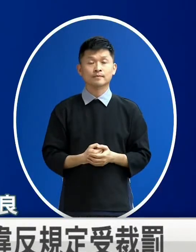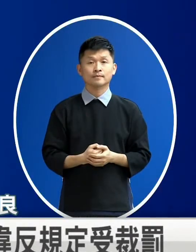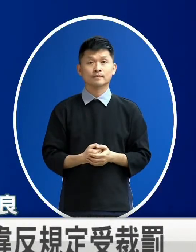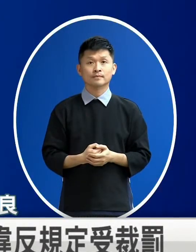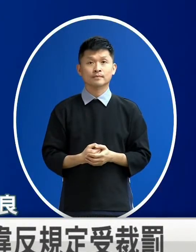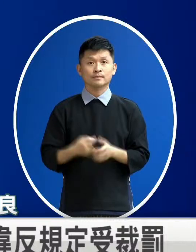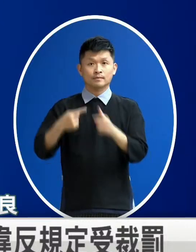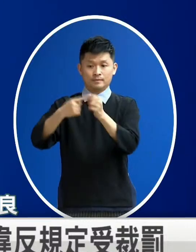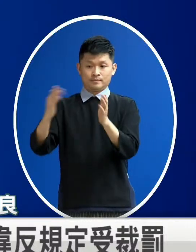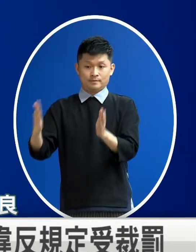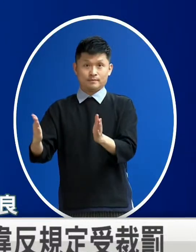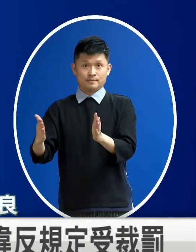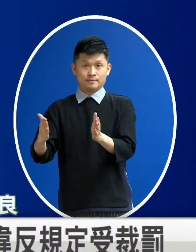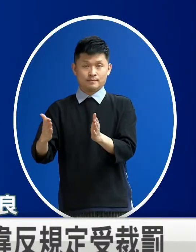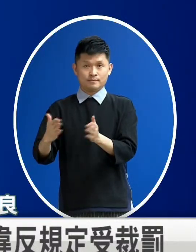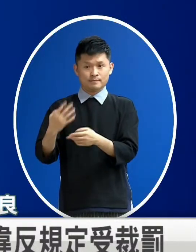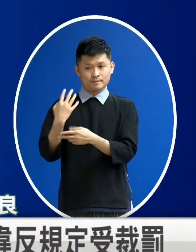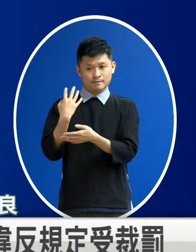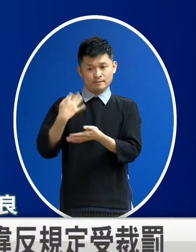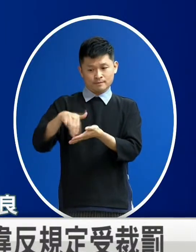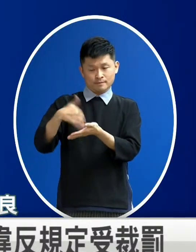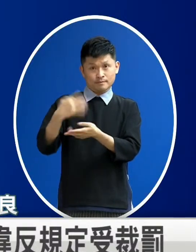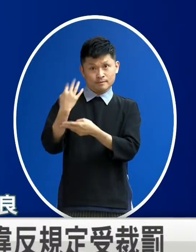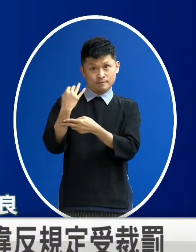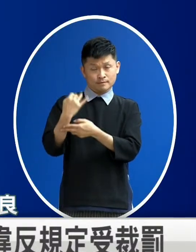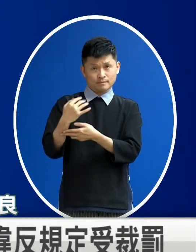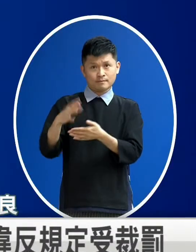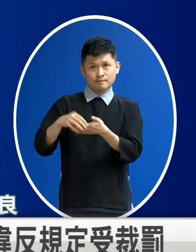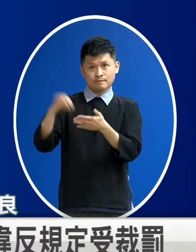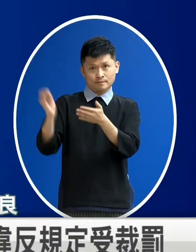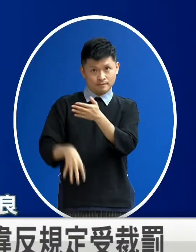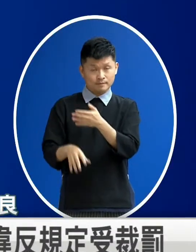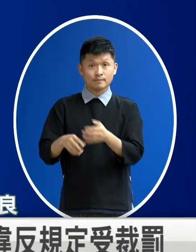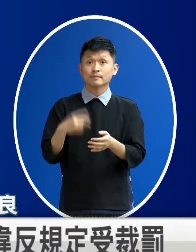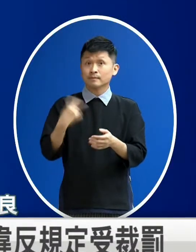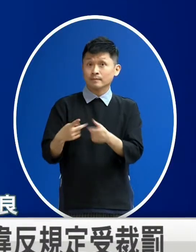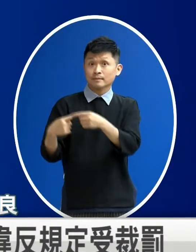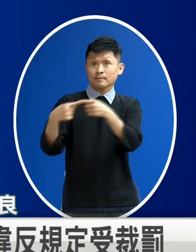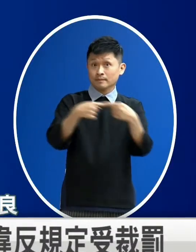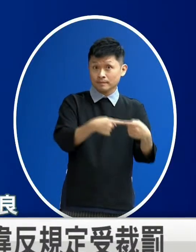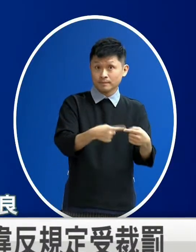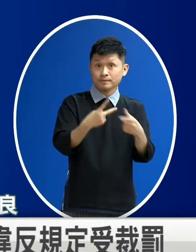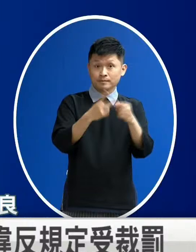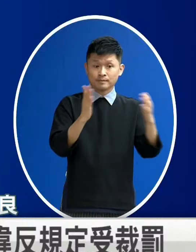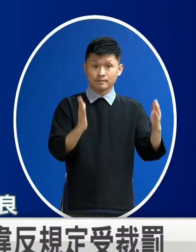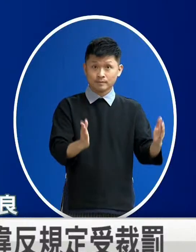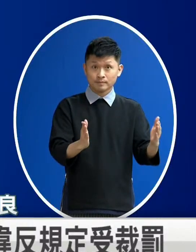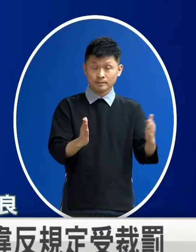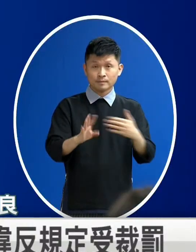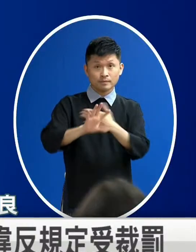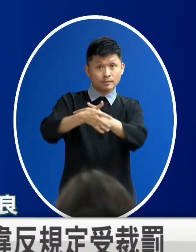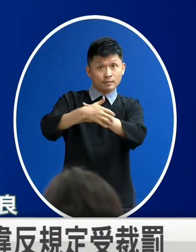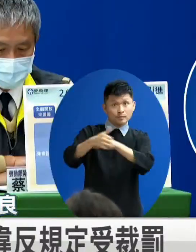取消第一阶段的积分制的引进方式，那同时也接续启动第二阶段的移工专案引进的规